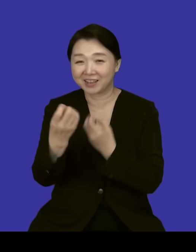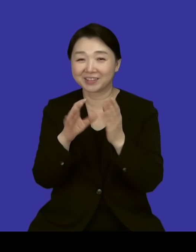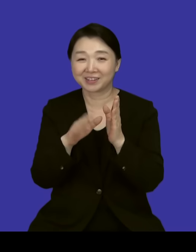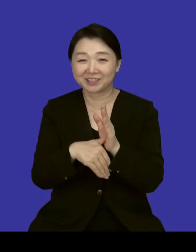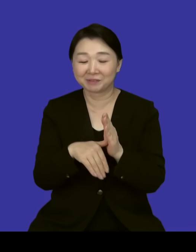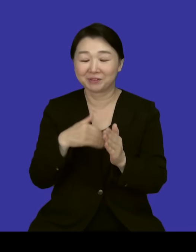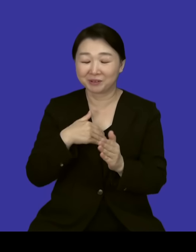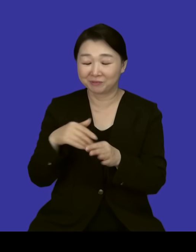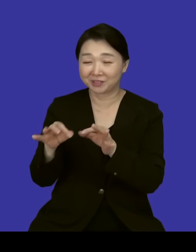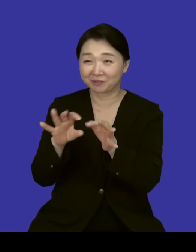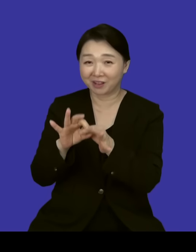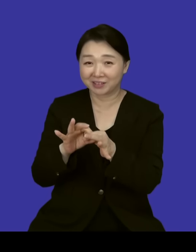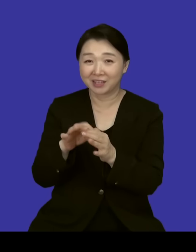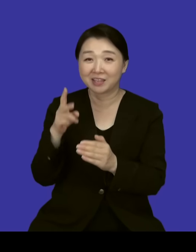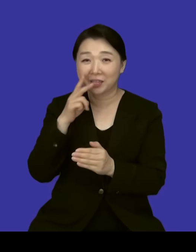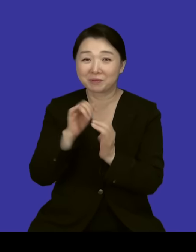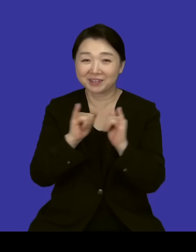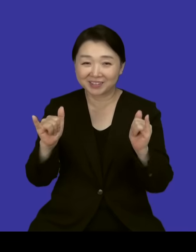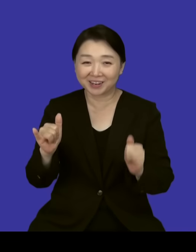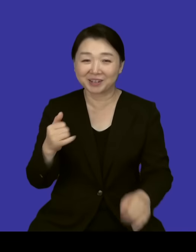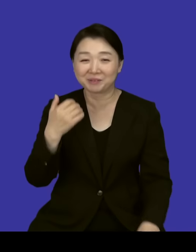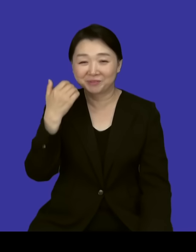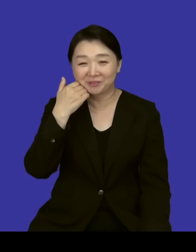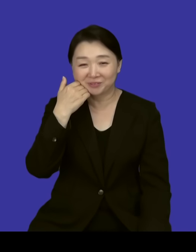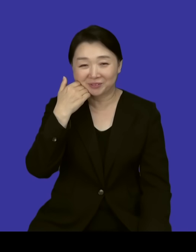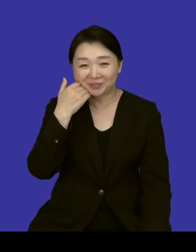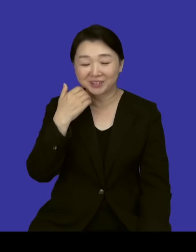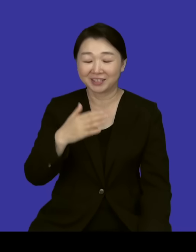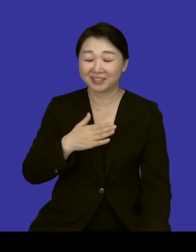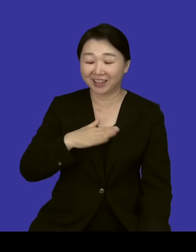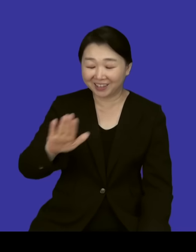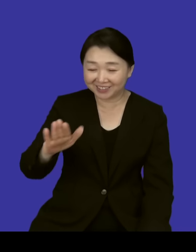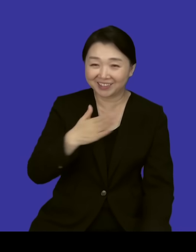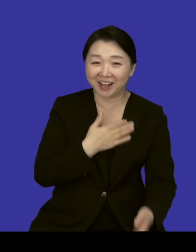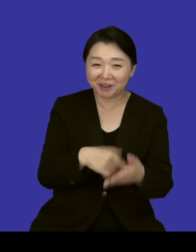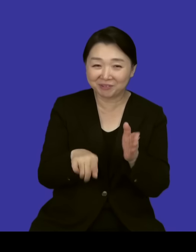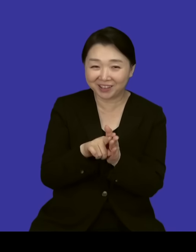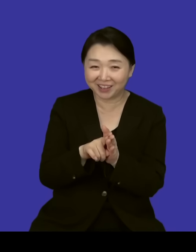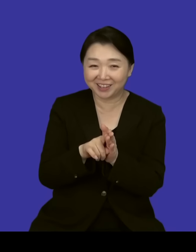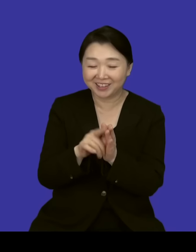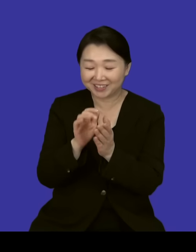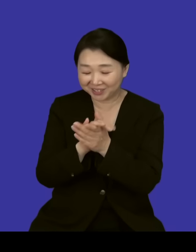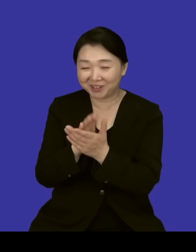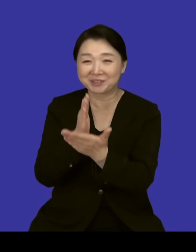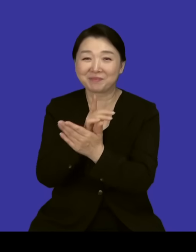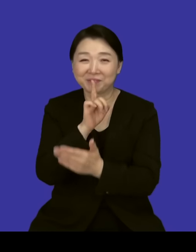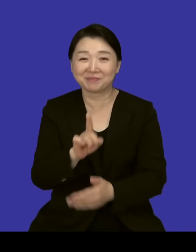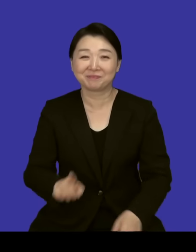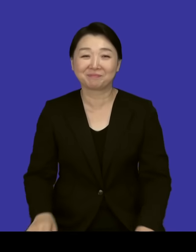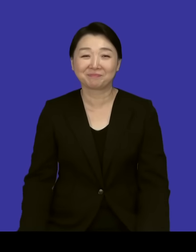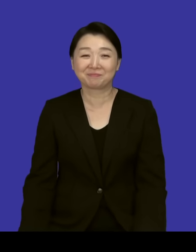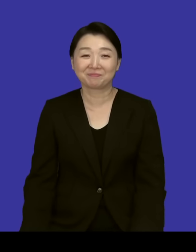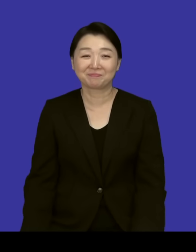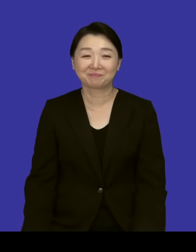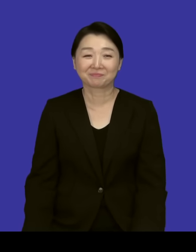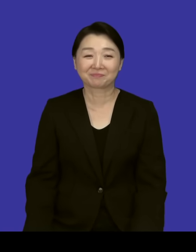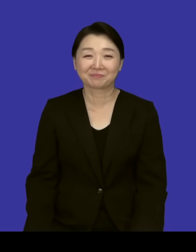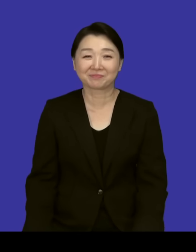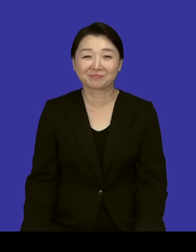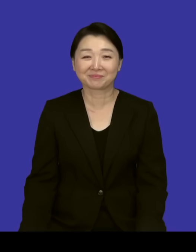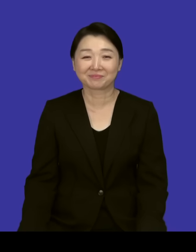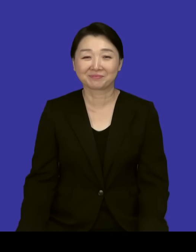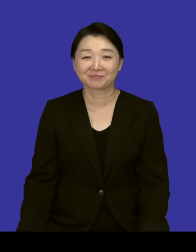저희 업계에 이제 담배 피는 친구들이나 야 세희가 날 위해 기도하지 말라고 네, 그렇게